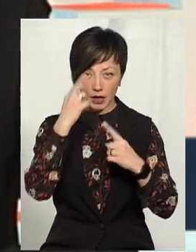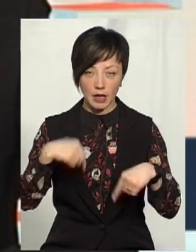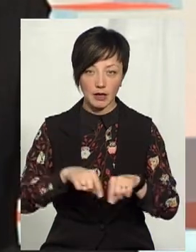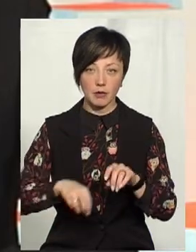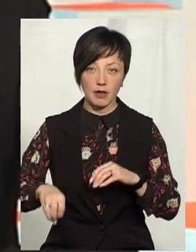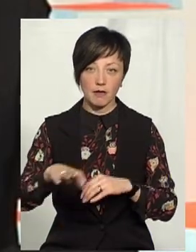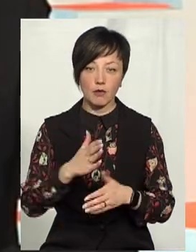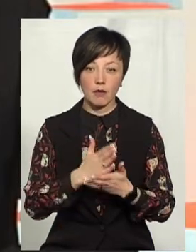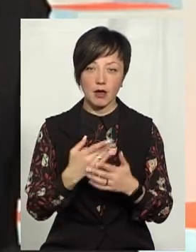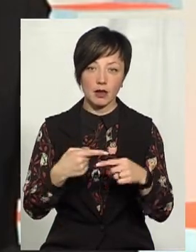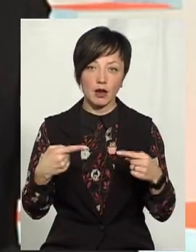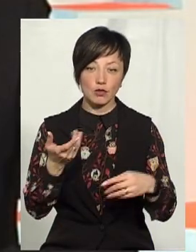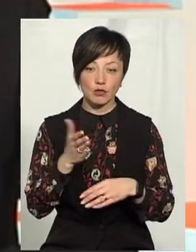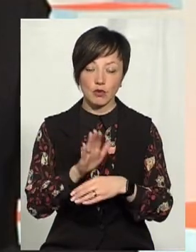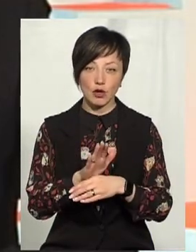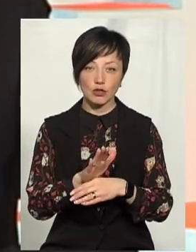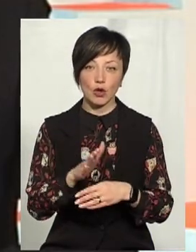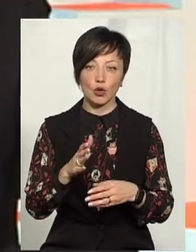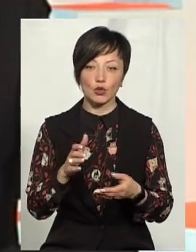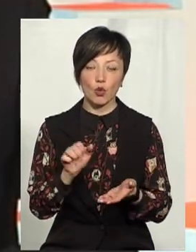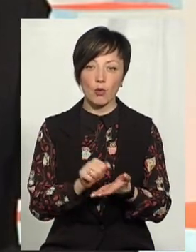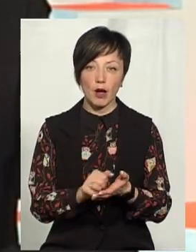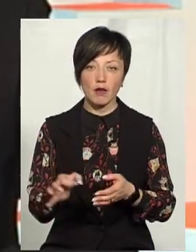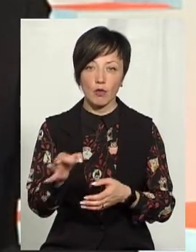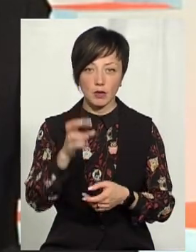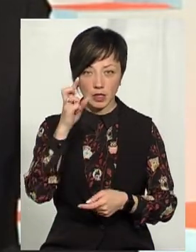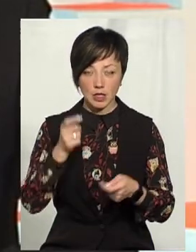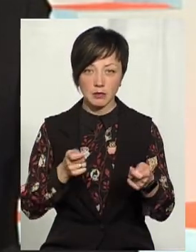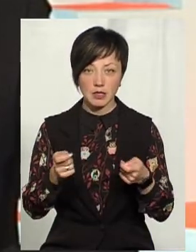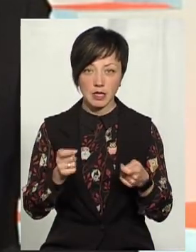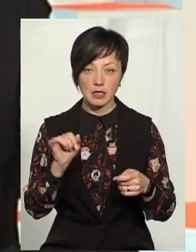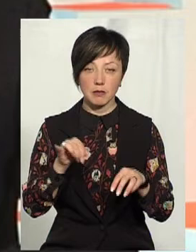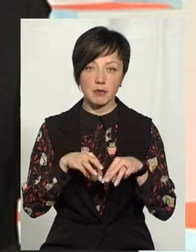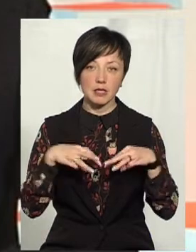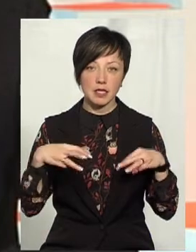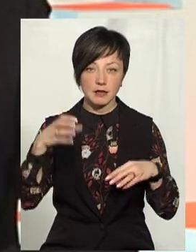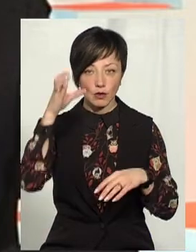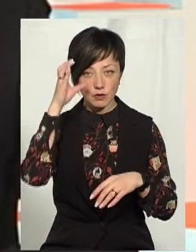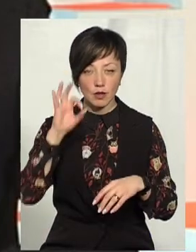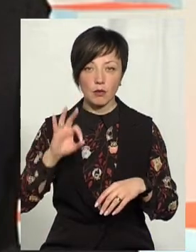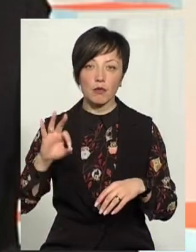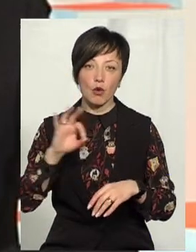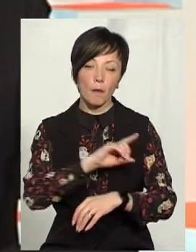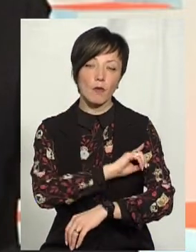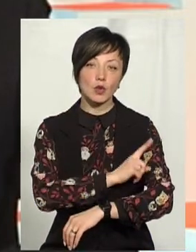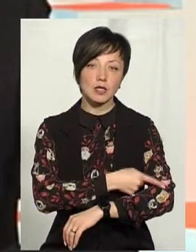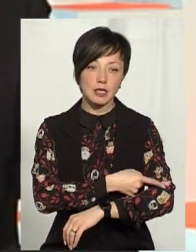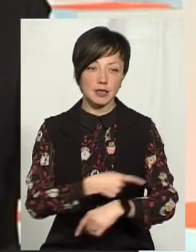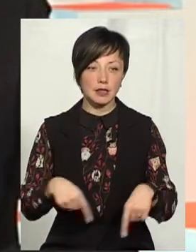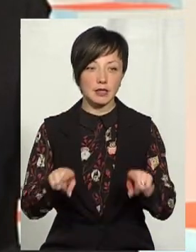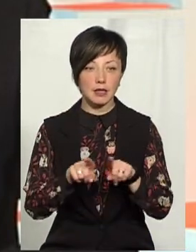ми мали цілий ряд розпорядчих документів і від обласної державної адміністрації, і від Міністерства освіти щодо посилення таких